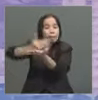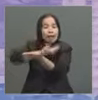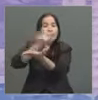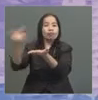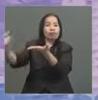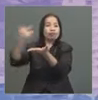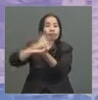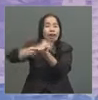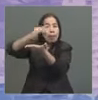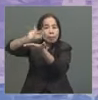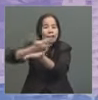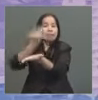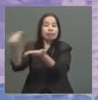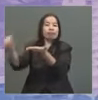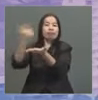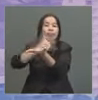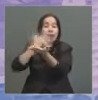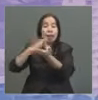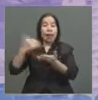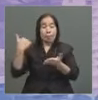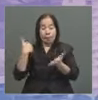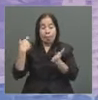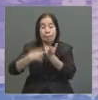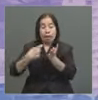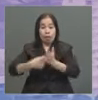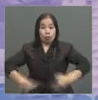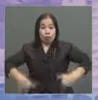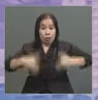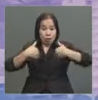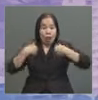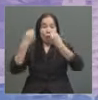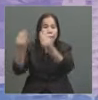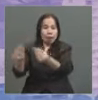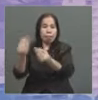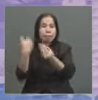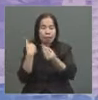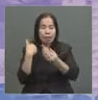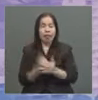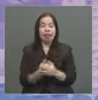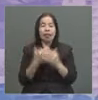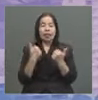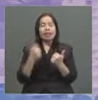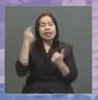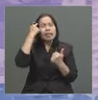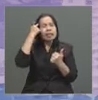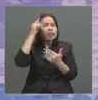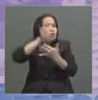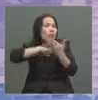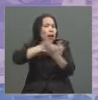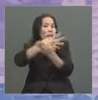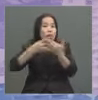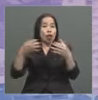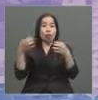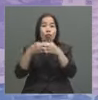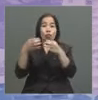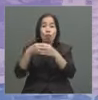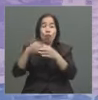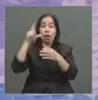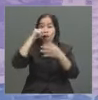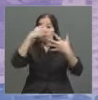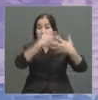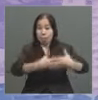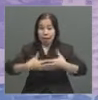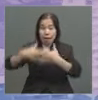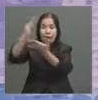การให้ในเรื่องของประกันสุขภาพอยู่นะครับเพื่อจะรอเดินทางกลับคาดว่าในกลุ่มของกลุ่มที่กลับมาจากสหรัฐ